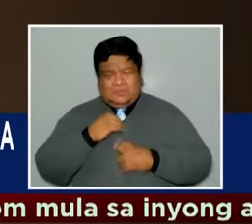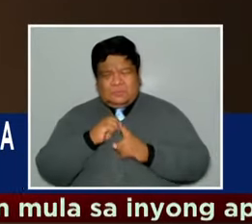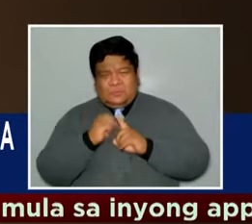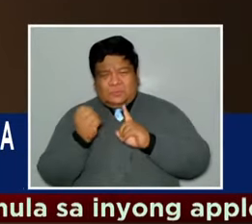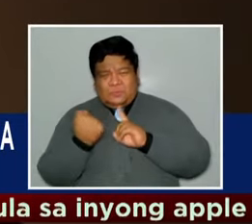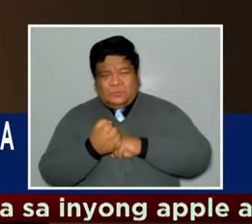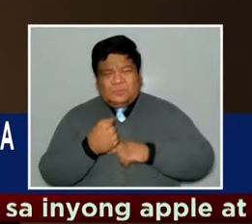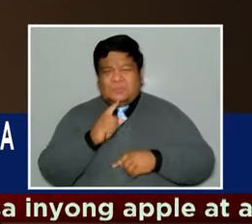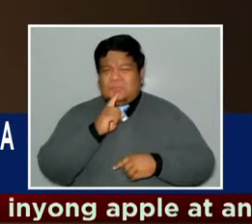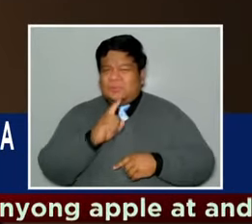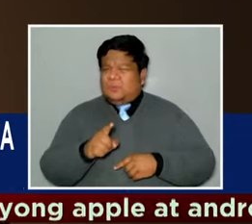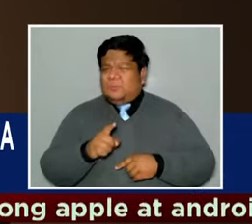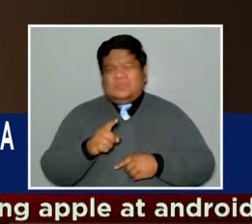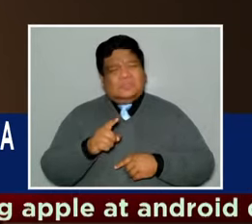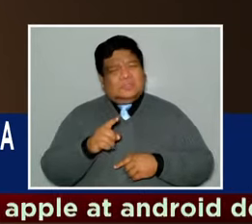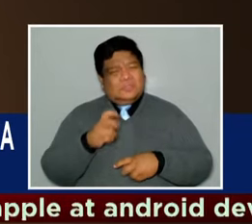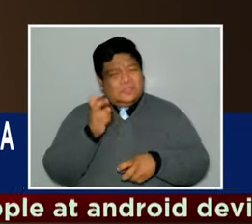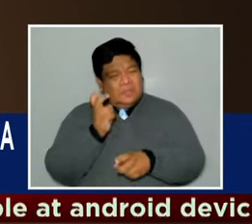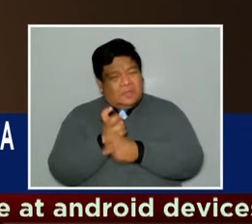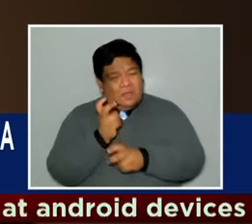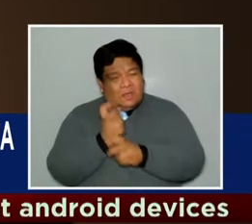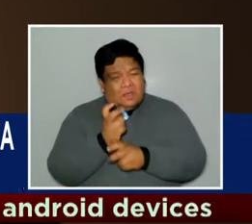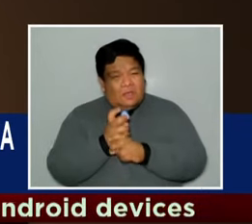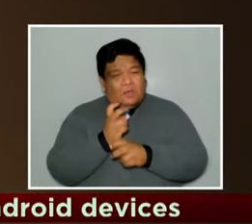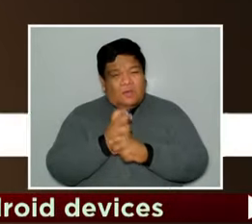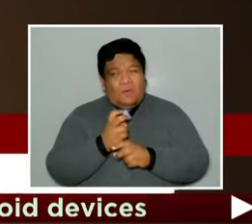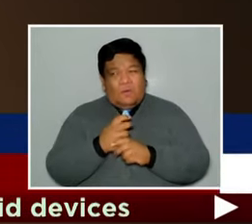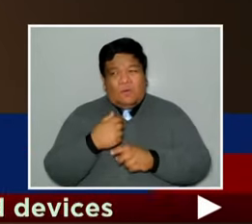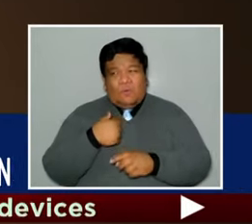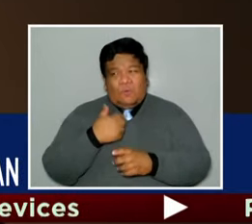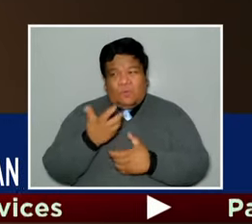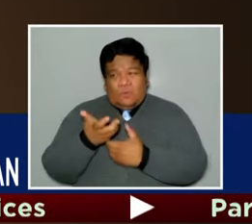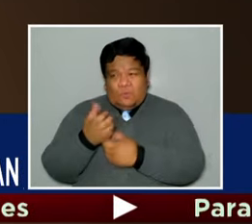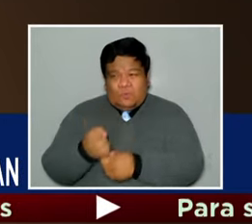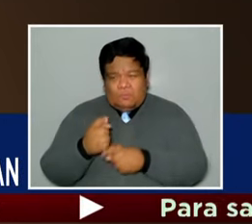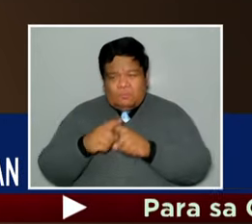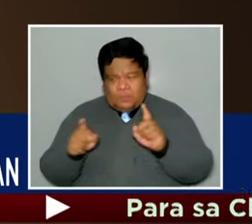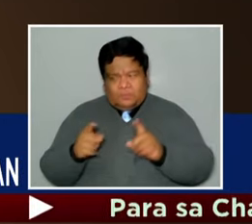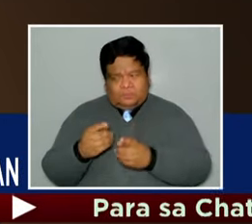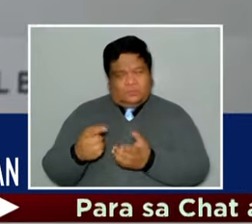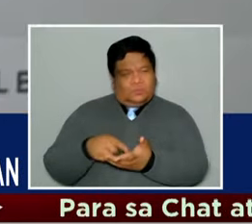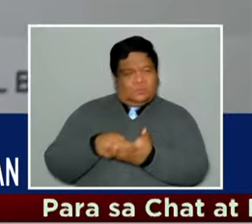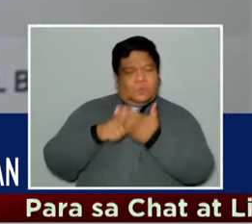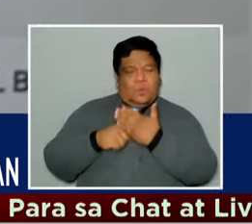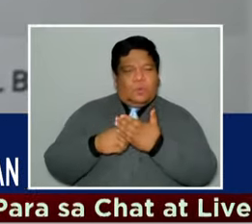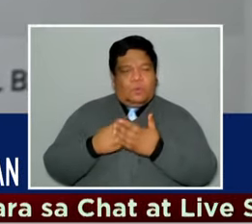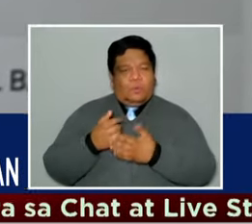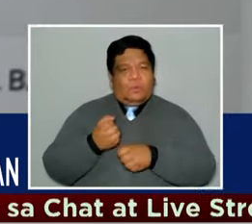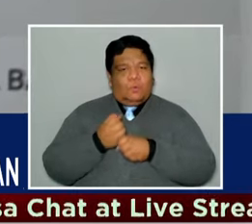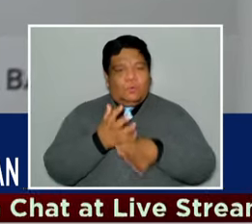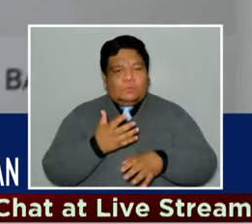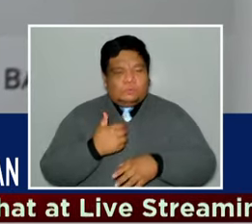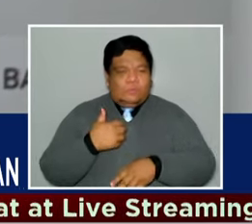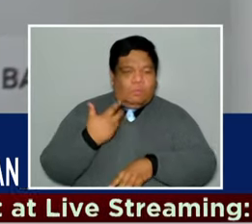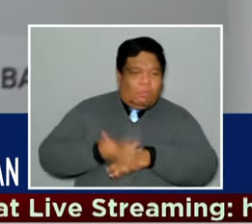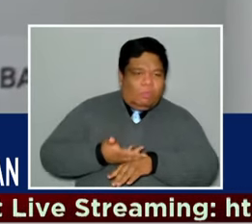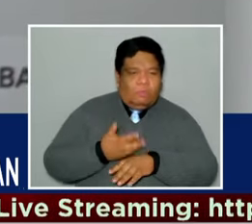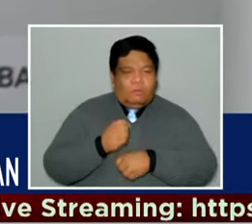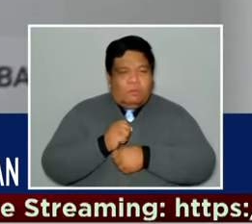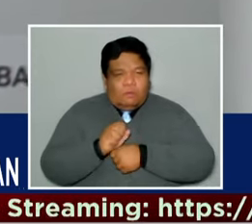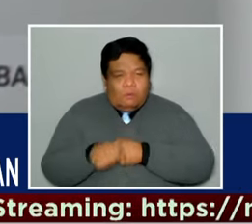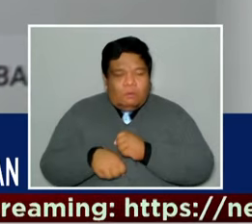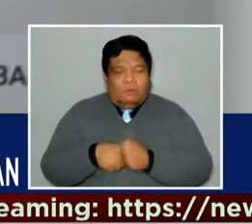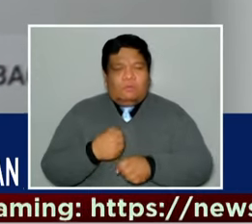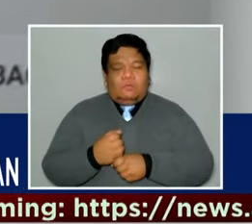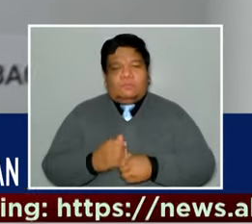doon. Yung tinutulungan ka pero nakikita mo po kung paano ka pahirapan din yung tinutulong sa'yo. Umabot sa puntong humingi na